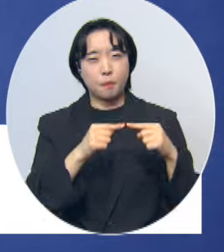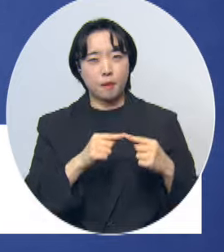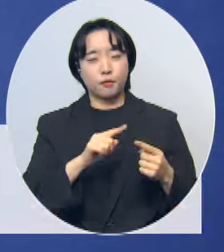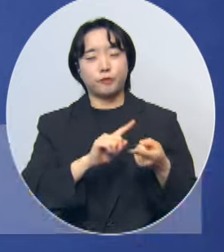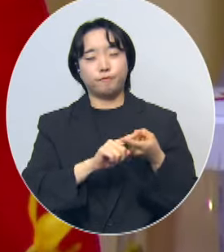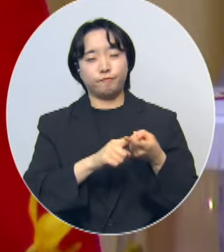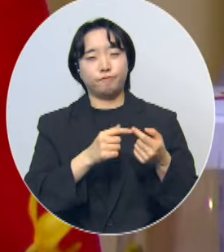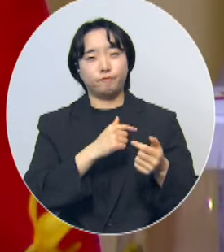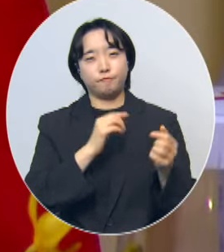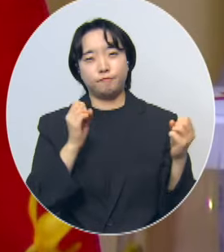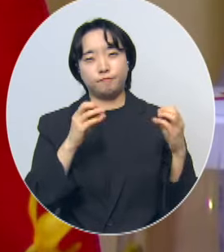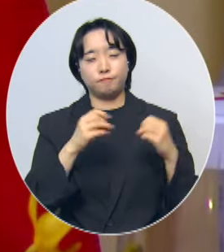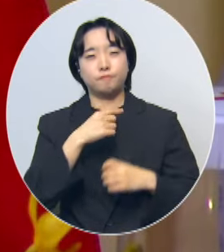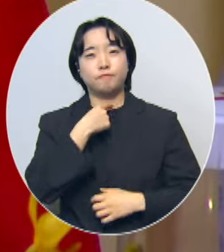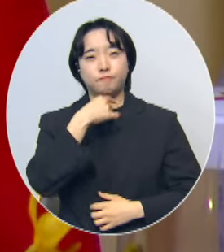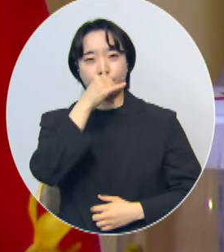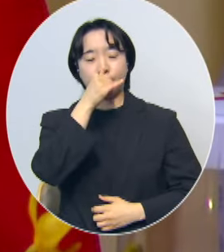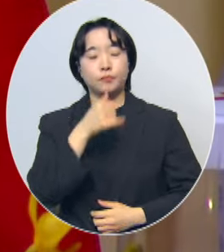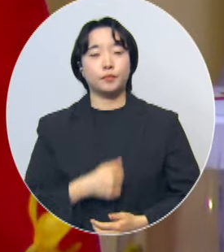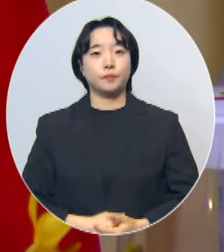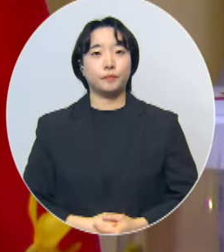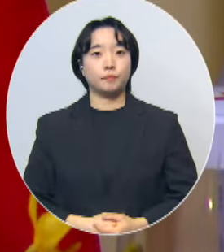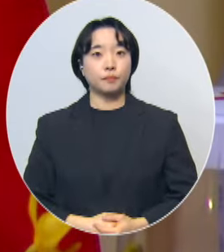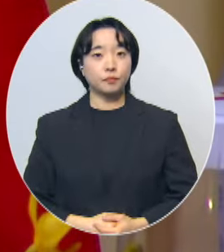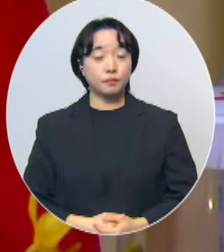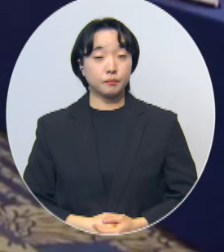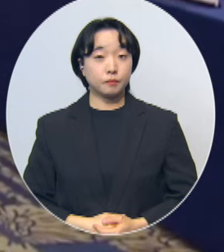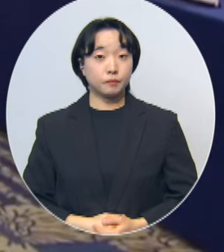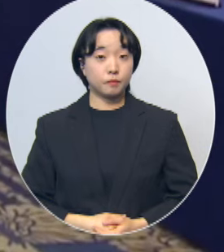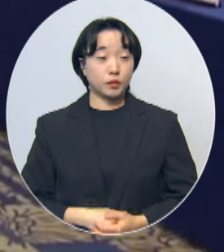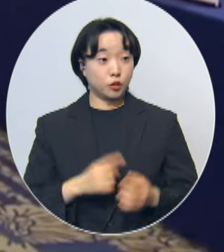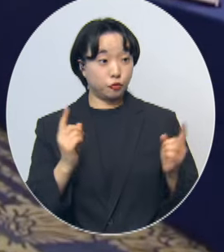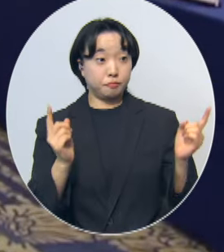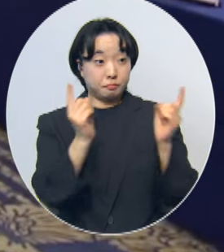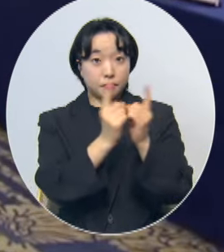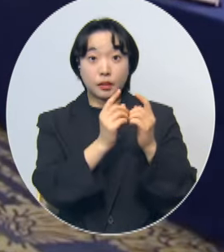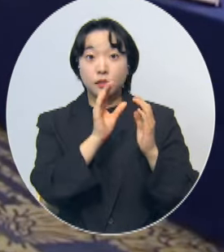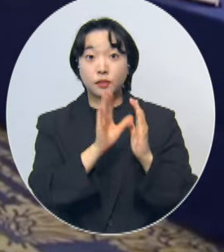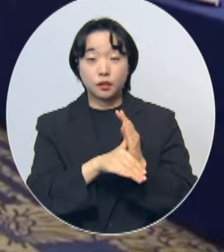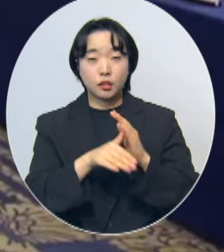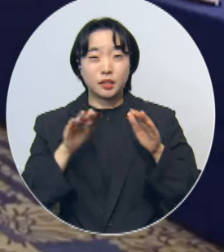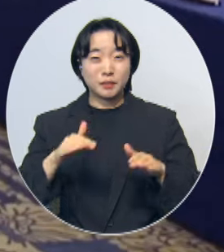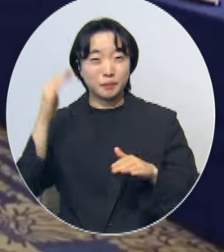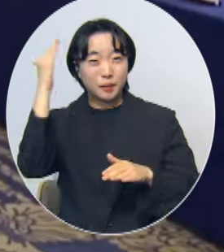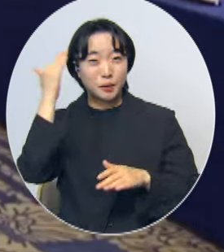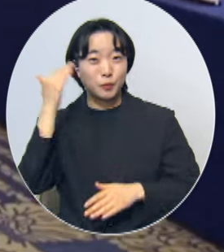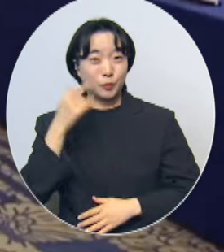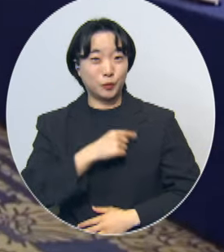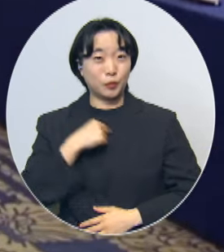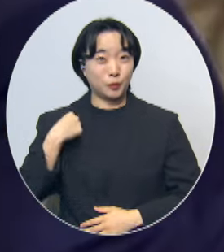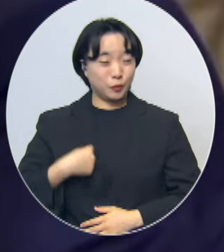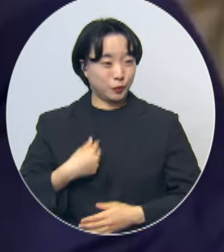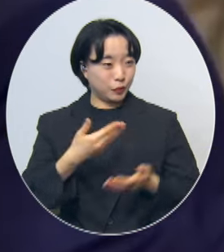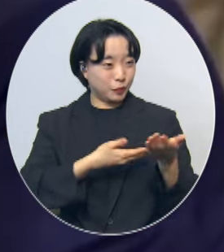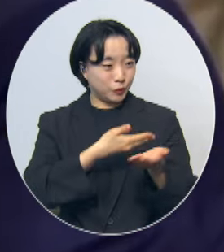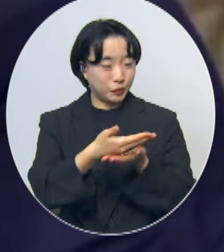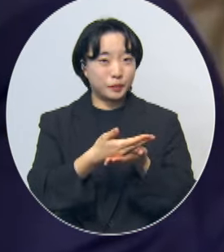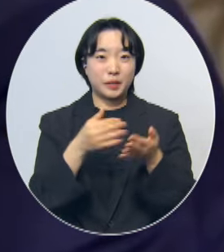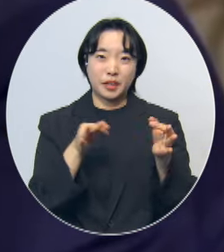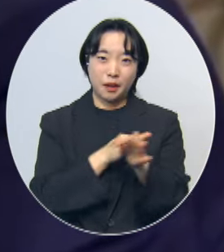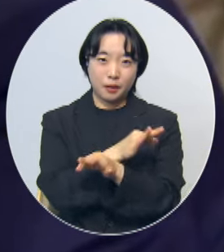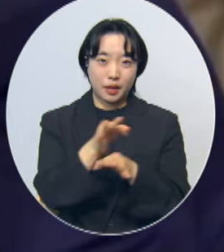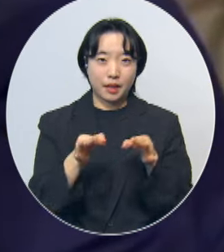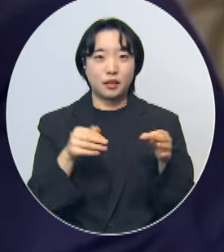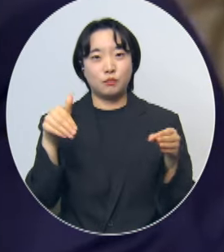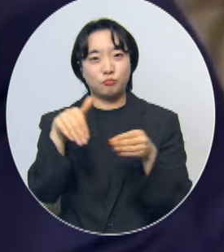확대해왔습니다. 윤 대통령과 시진핑 주석은 이 자리에서 한국과 중국의 경제협력과 문화, 인적교류